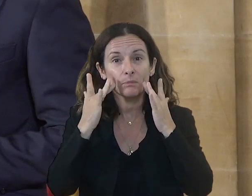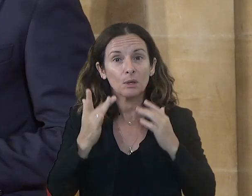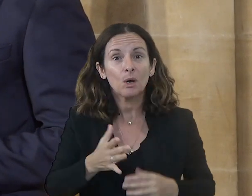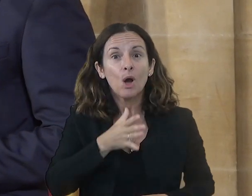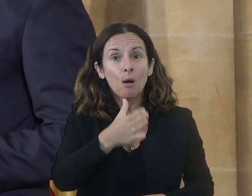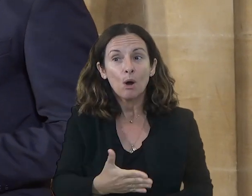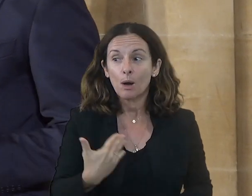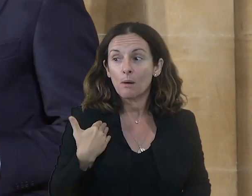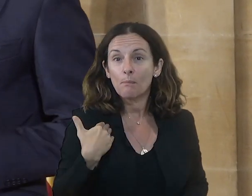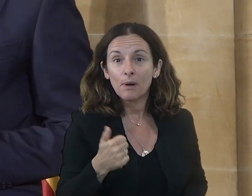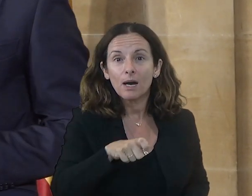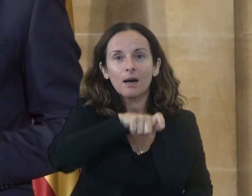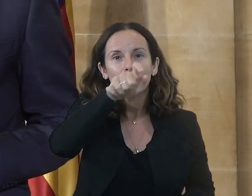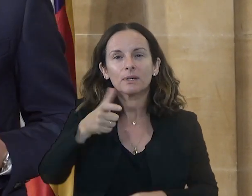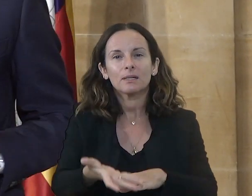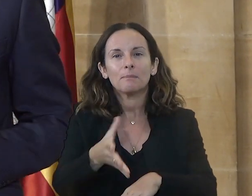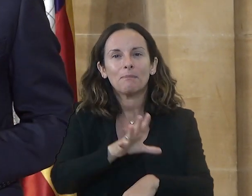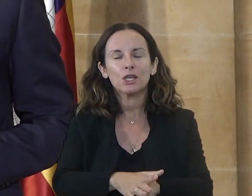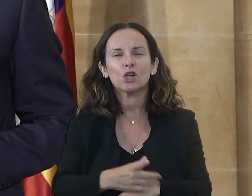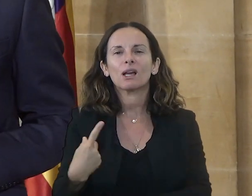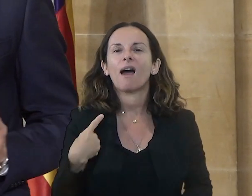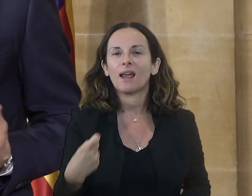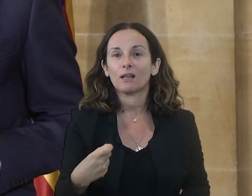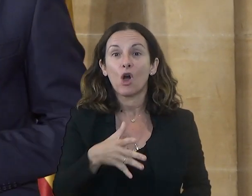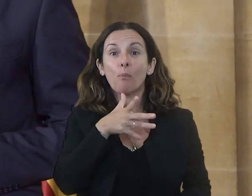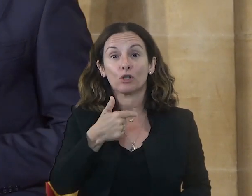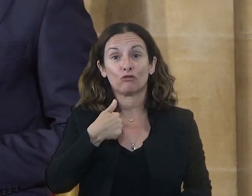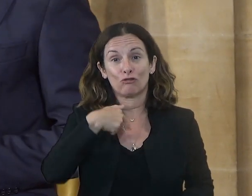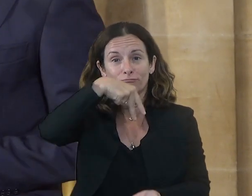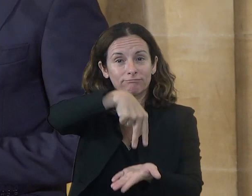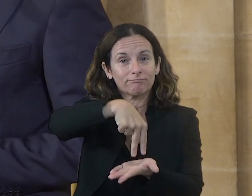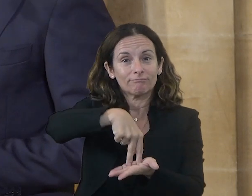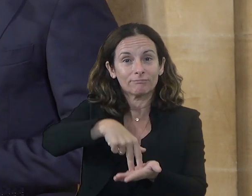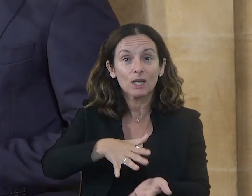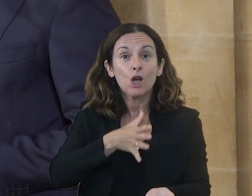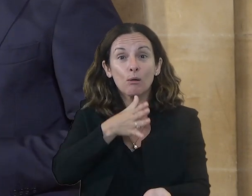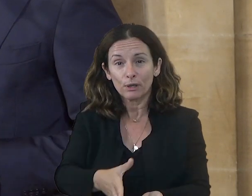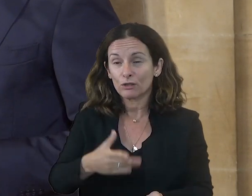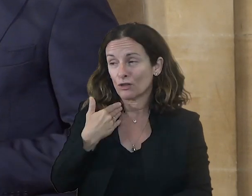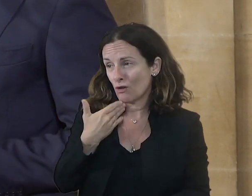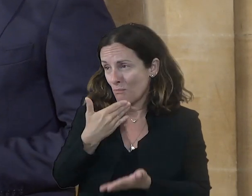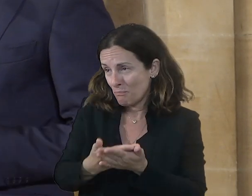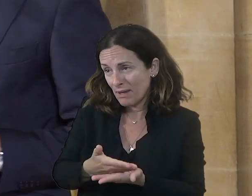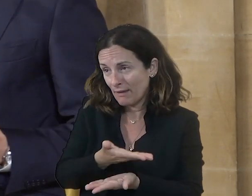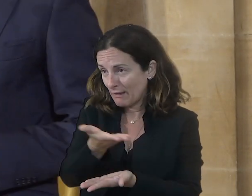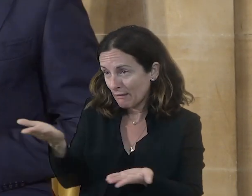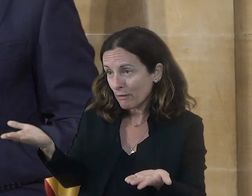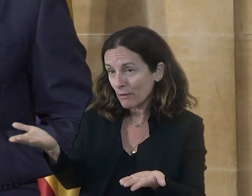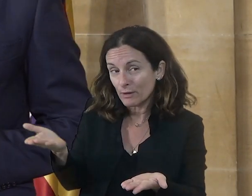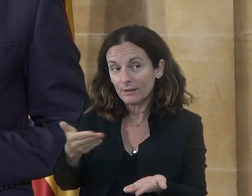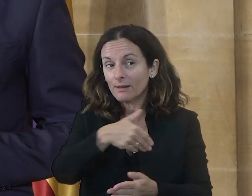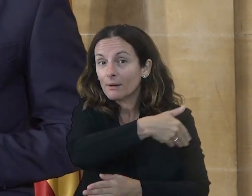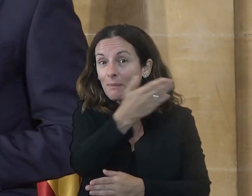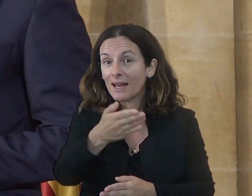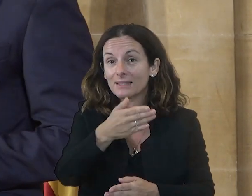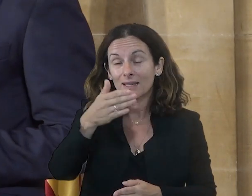l'honradesa. Perquè som aquí, perquè el poble de Mallorca mos ha elegit, mos ha triat. Per aquest motiu vos demano a tots i